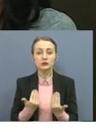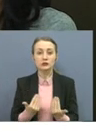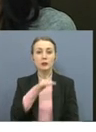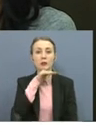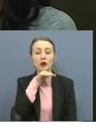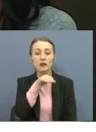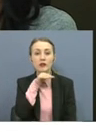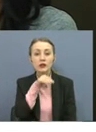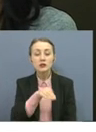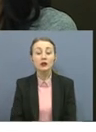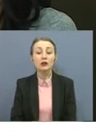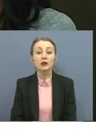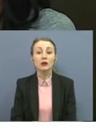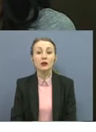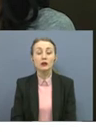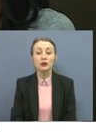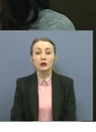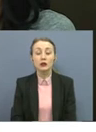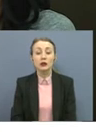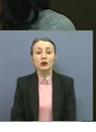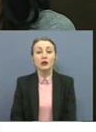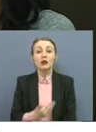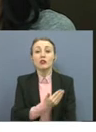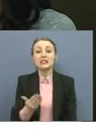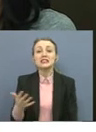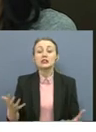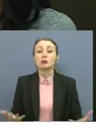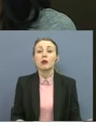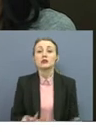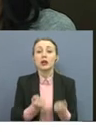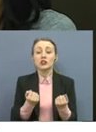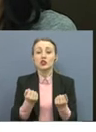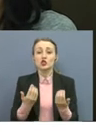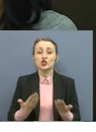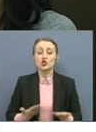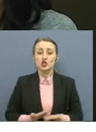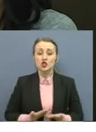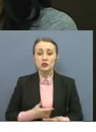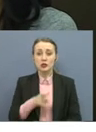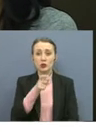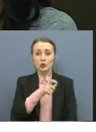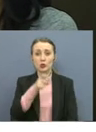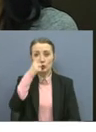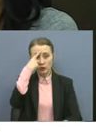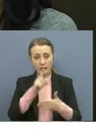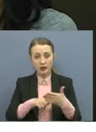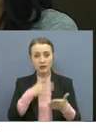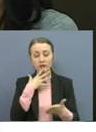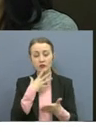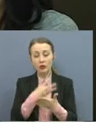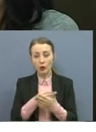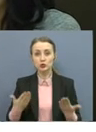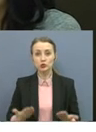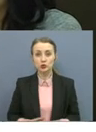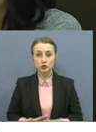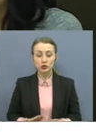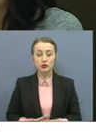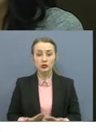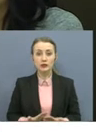Мәселе біз жаңа осында келгенде көріп, сұрақтарыңыз болса, жауап бере алсақ жауап беріп, жауап берілмесек жазып